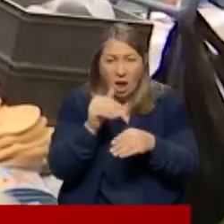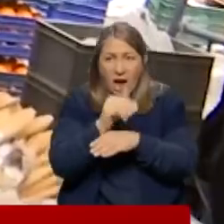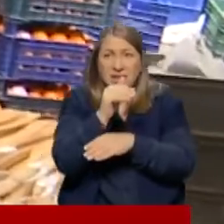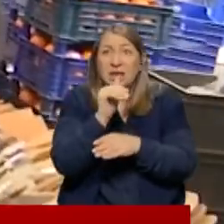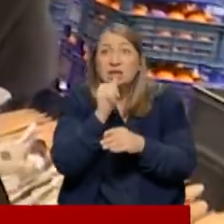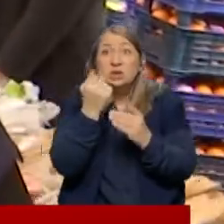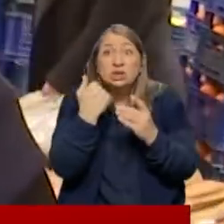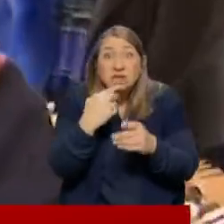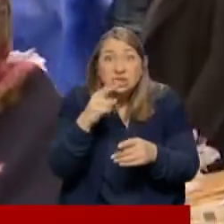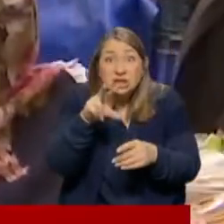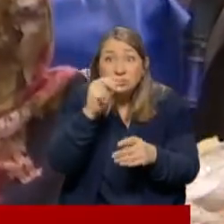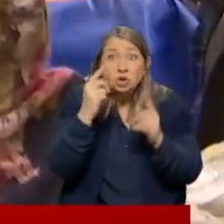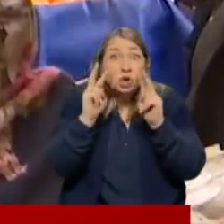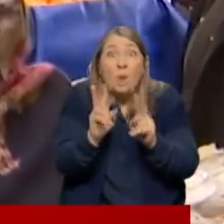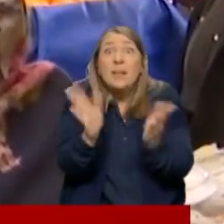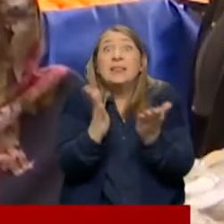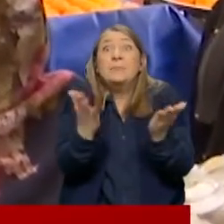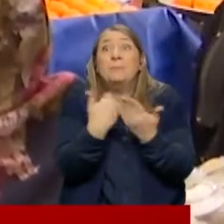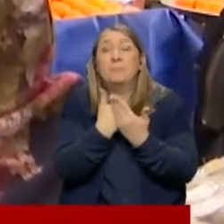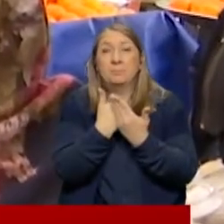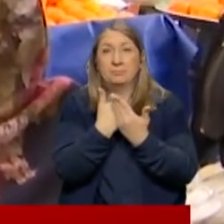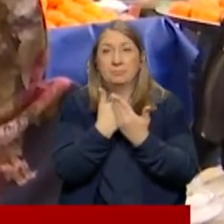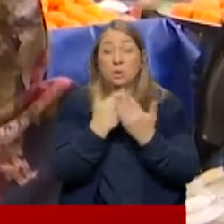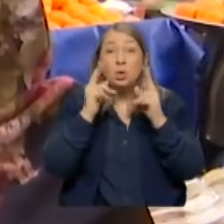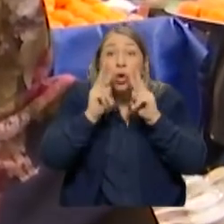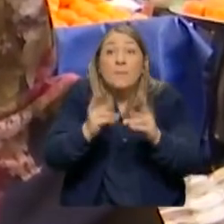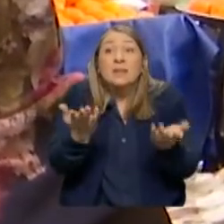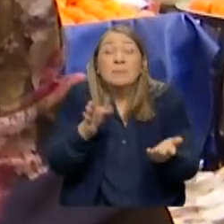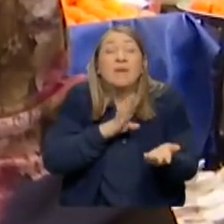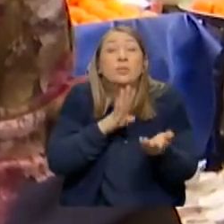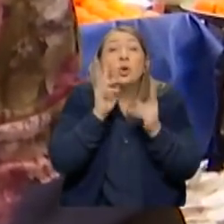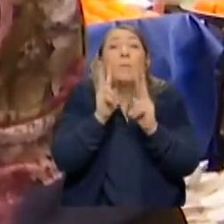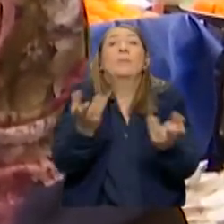ben hiç ömrümle 70 yaşındayım görmedim. Görmedim yavrum, görmedim.